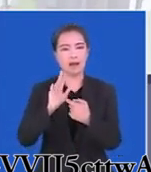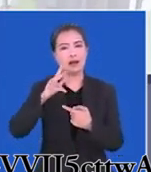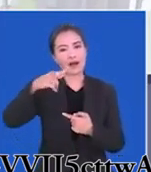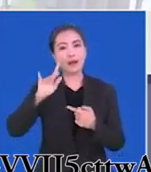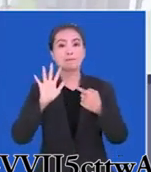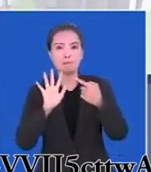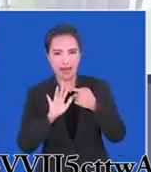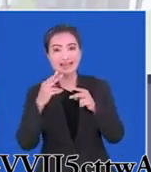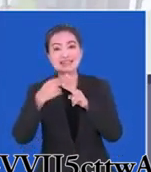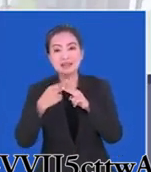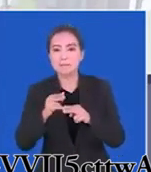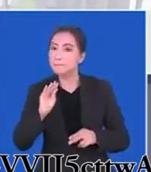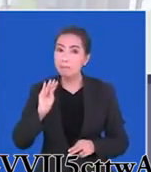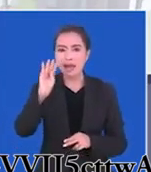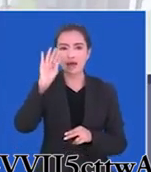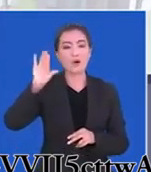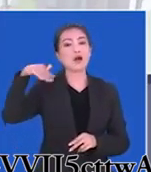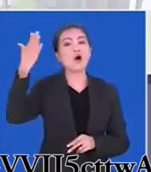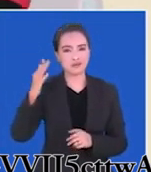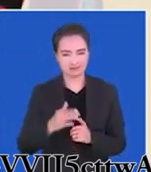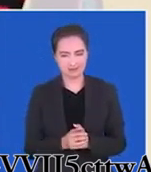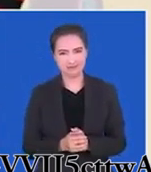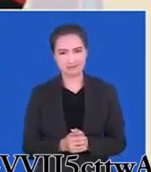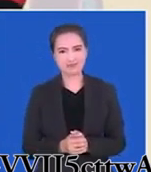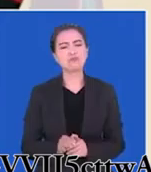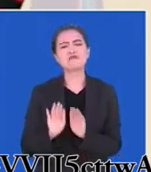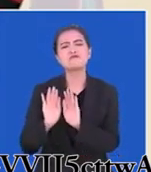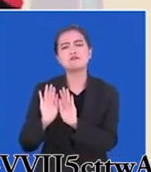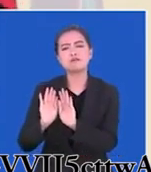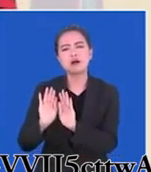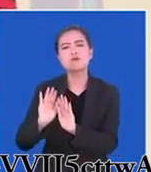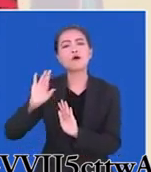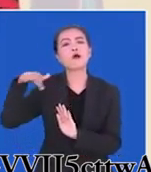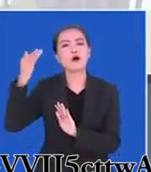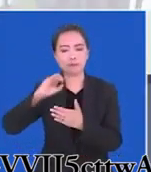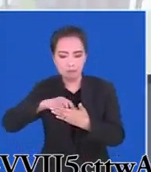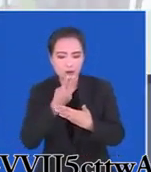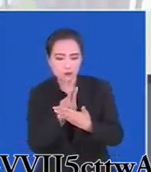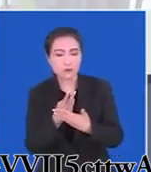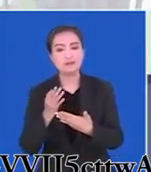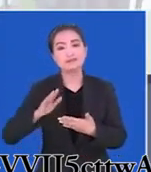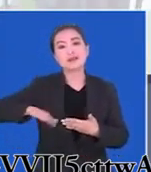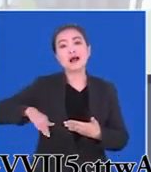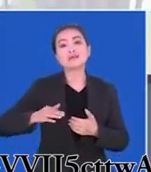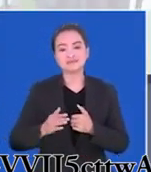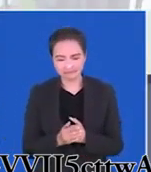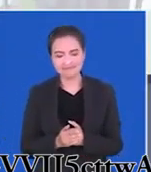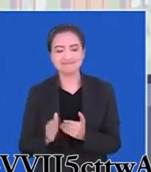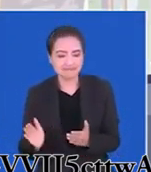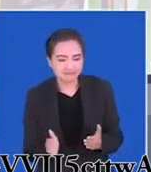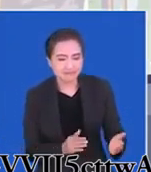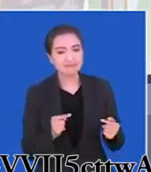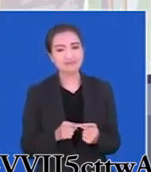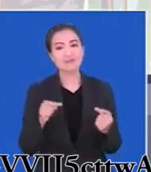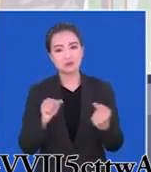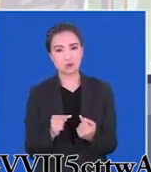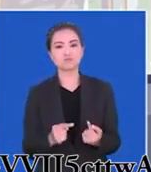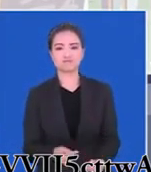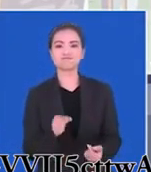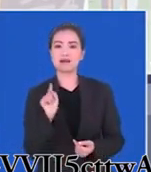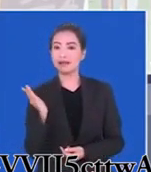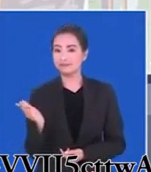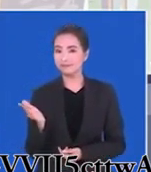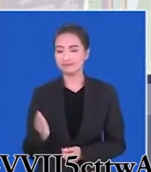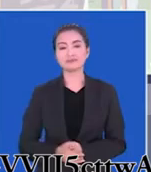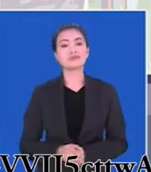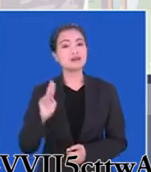เจออะไรน่าสนใจเราแปะไว้ก่อนก็กดคำสั่ง ฝากไว้ก่อน ฝากไว้ก่อนเรื่องของการใช้โซเชียลมีเดียเนี่ยนะครับจะเห็นว่